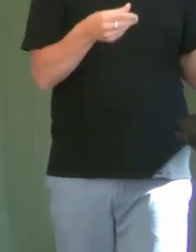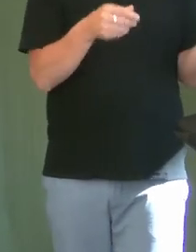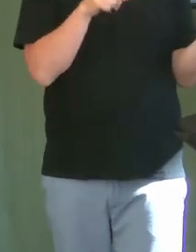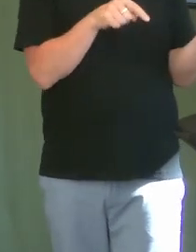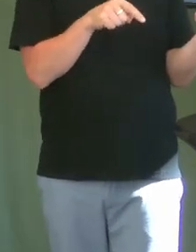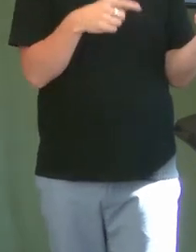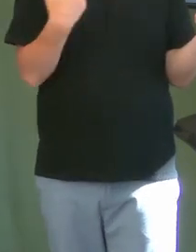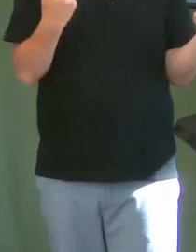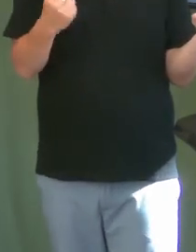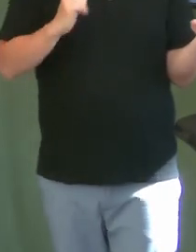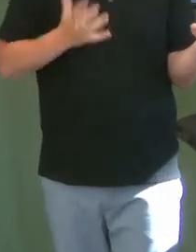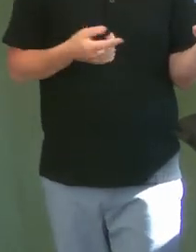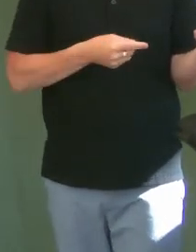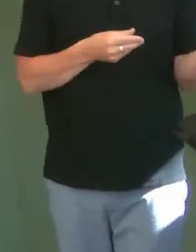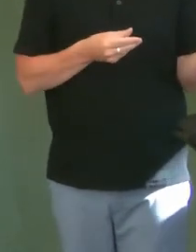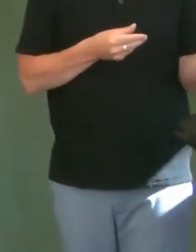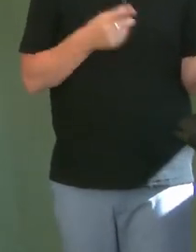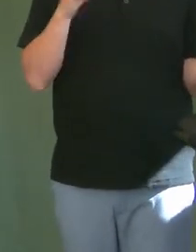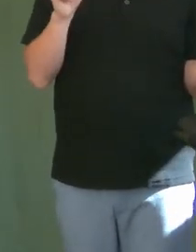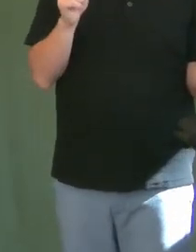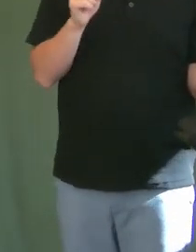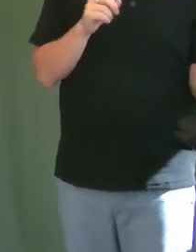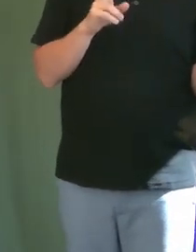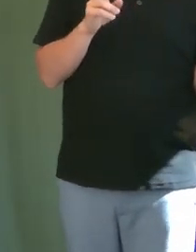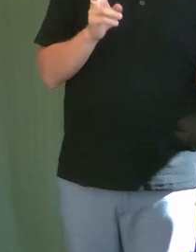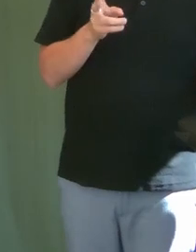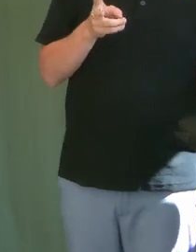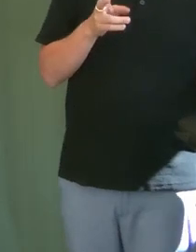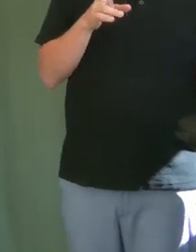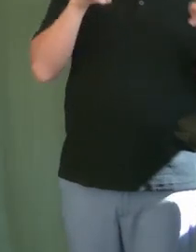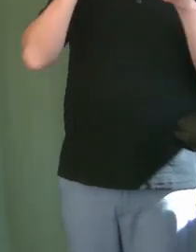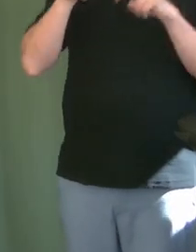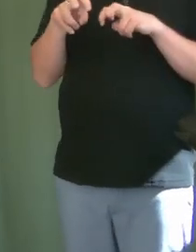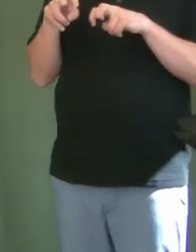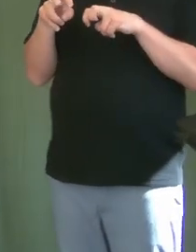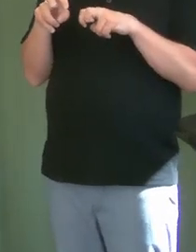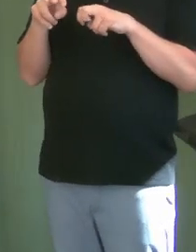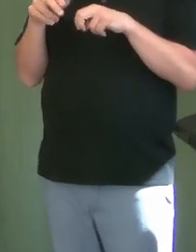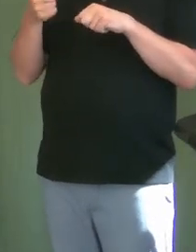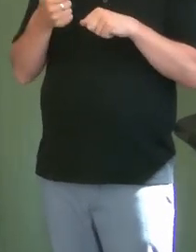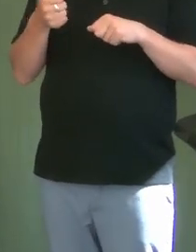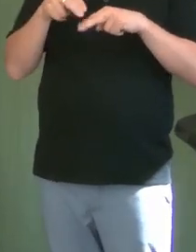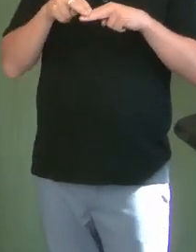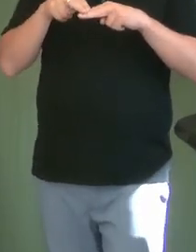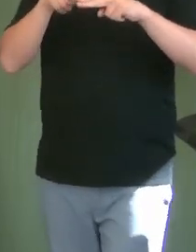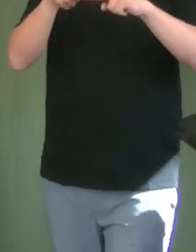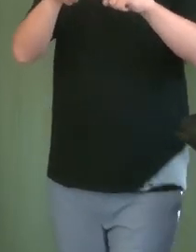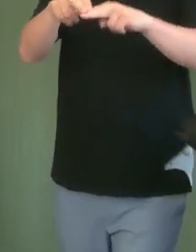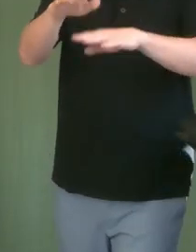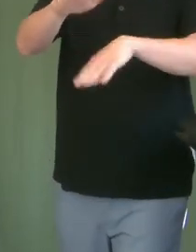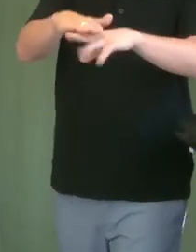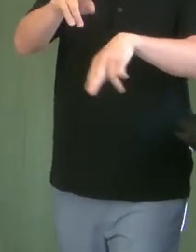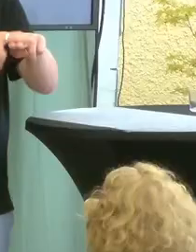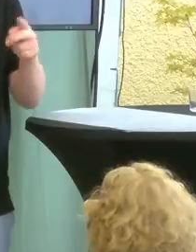att man inte, att forskare inte behöver åka till Kungliga biblioteket för att bedriva forskning, utan de kan få ut datat